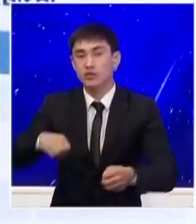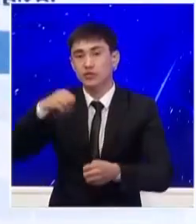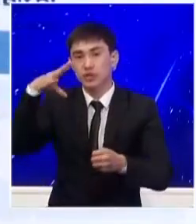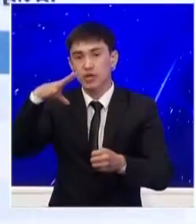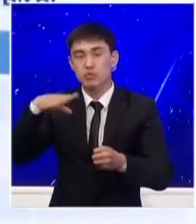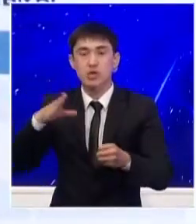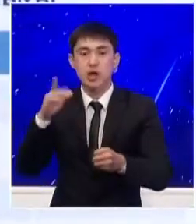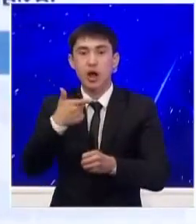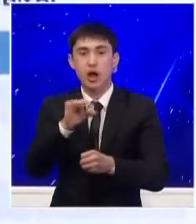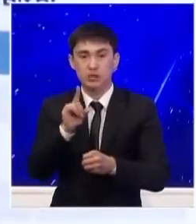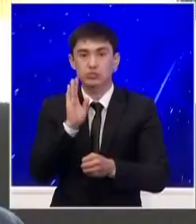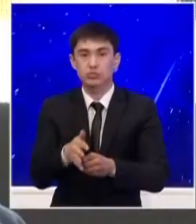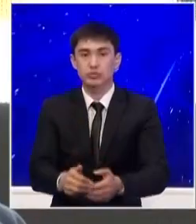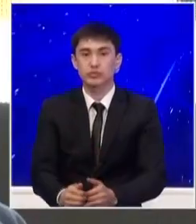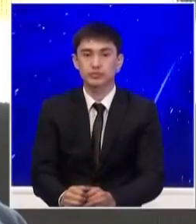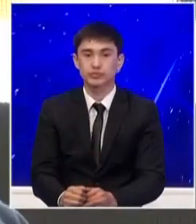освещением и голубым топливом.